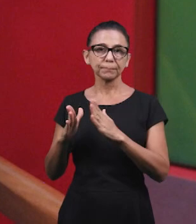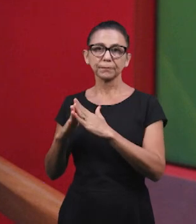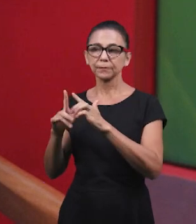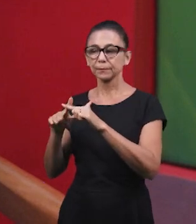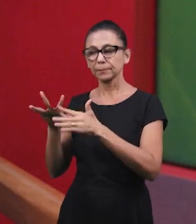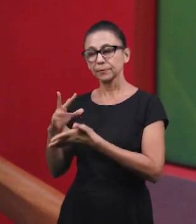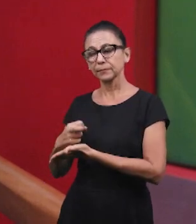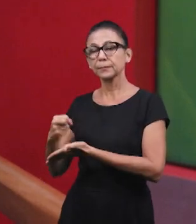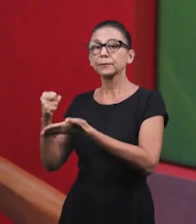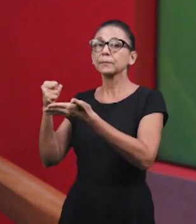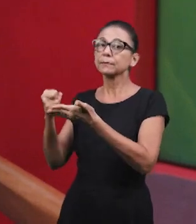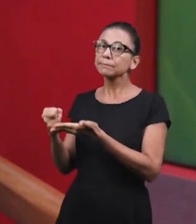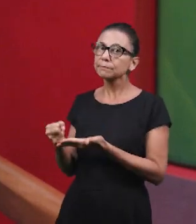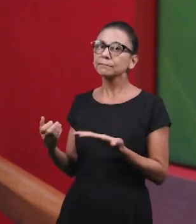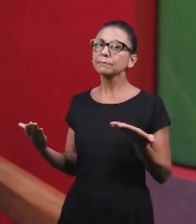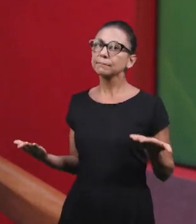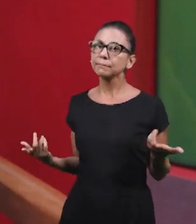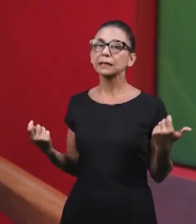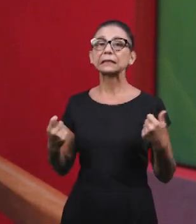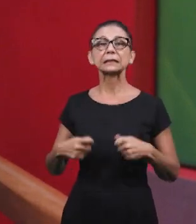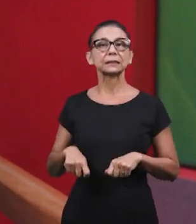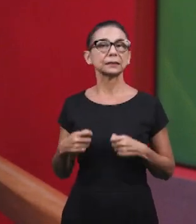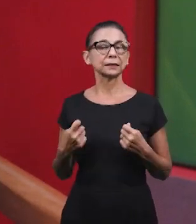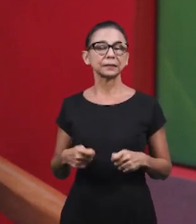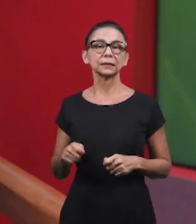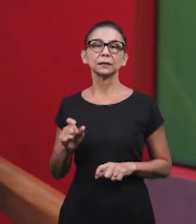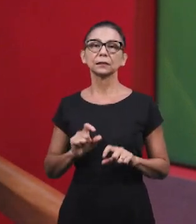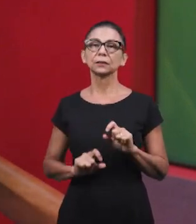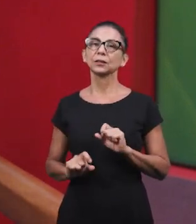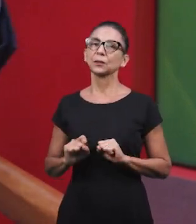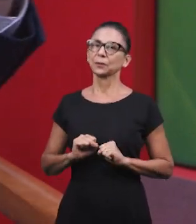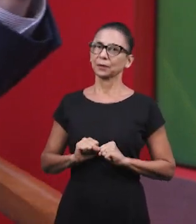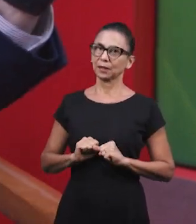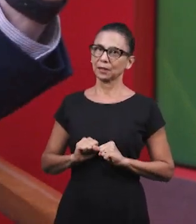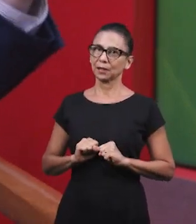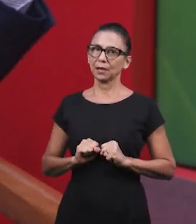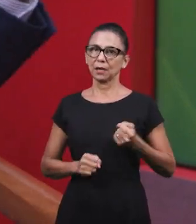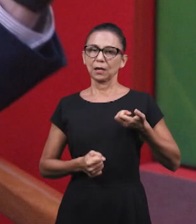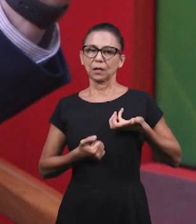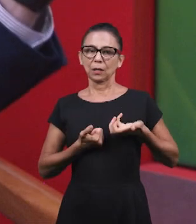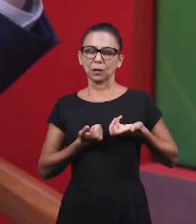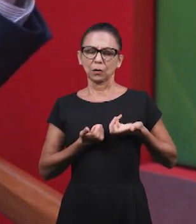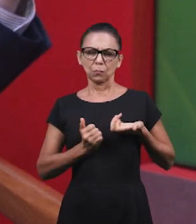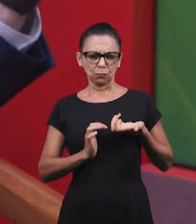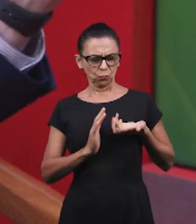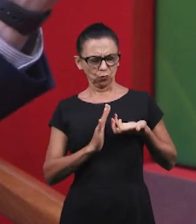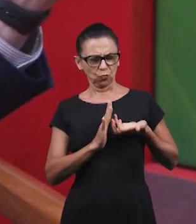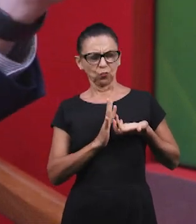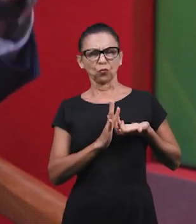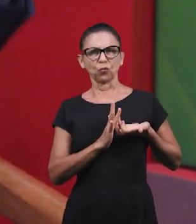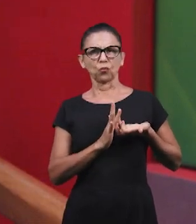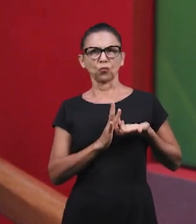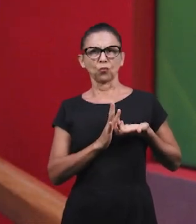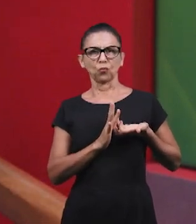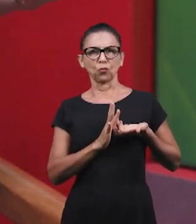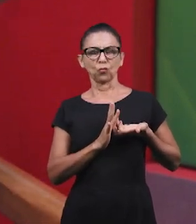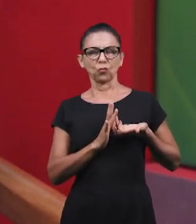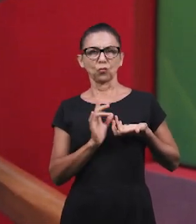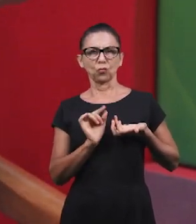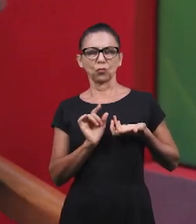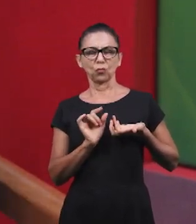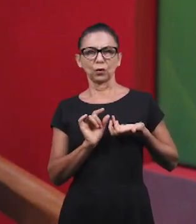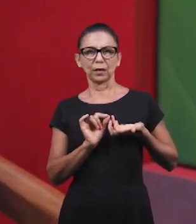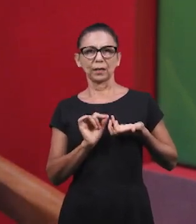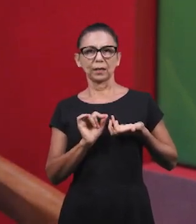Et donc, le plus grand besoin que nous avons aujourd'hui, c'est afin que les